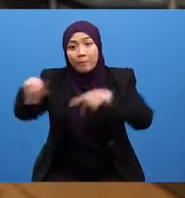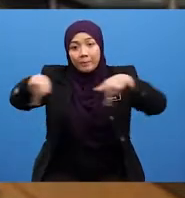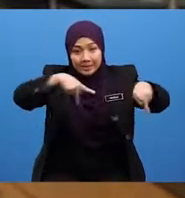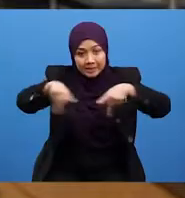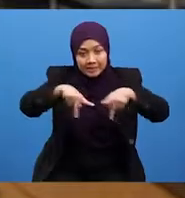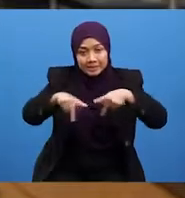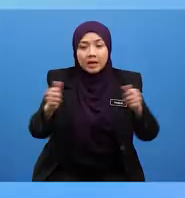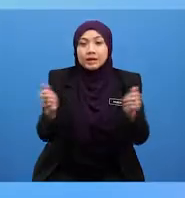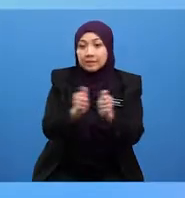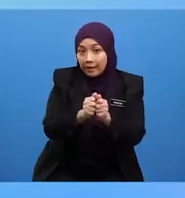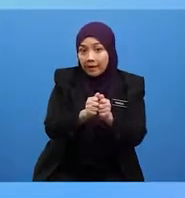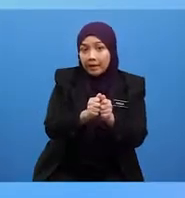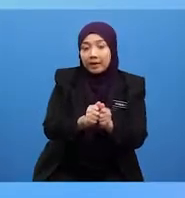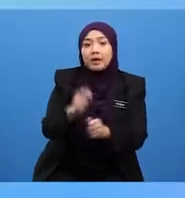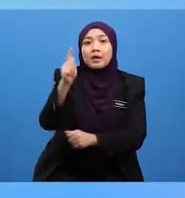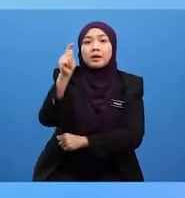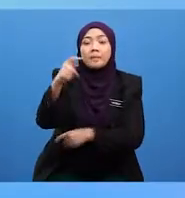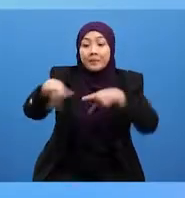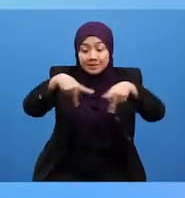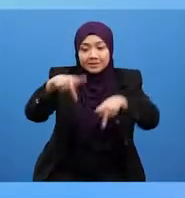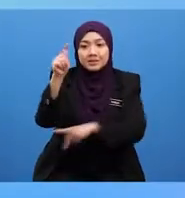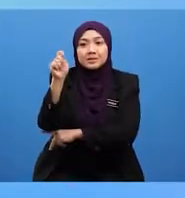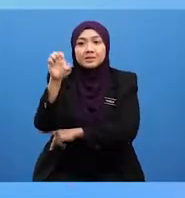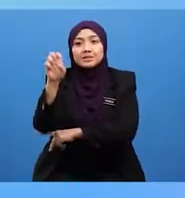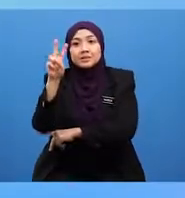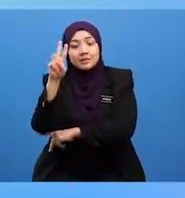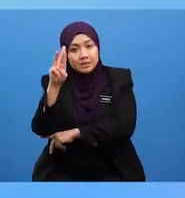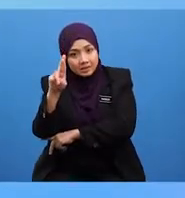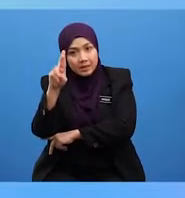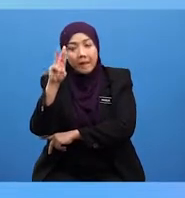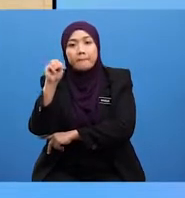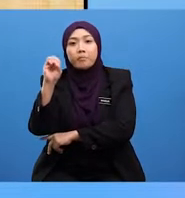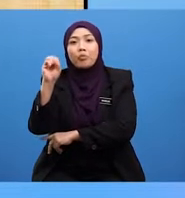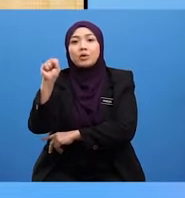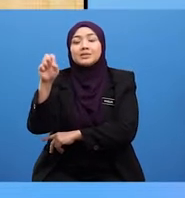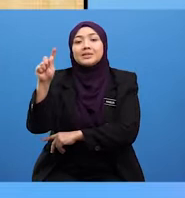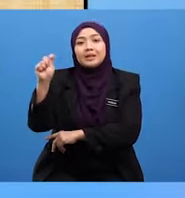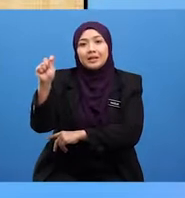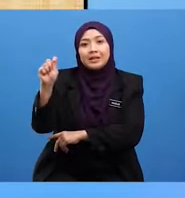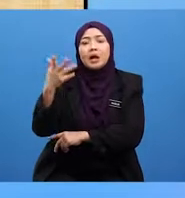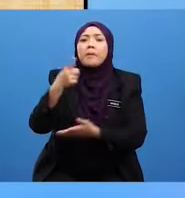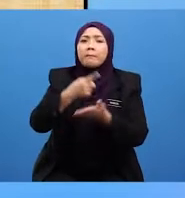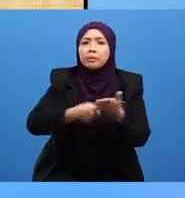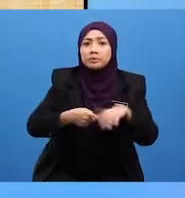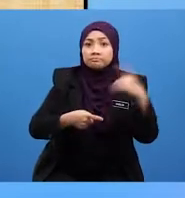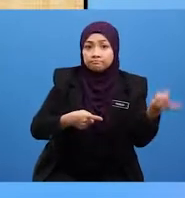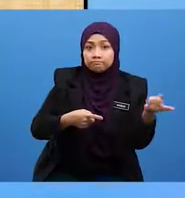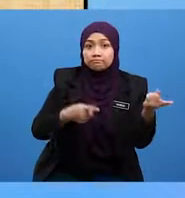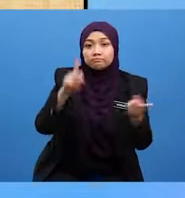plastik termoset. Bagi termoplastik, contohnya ialah